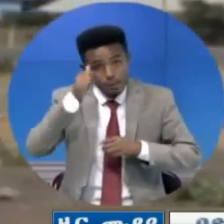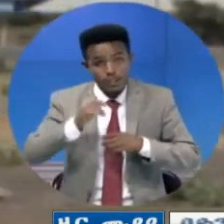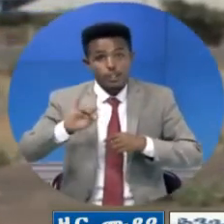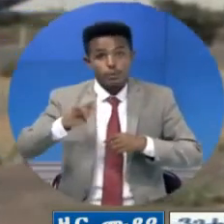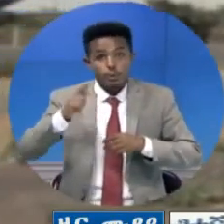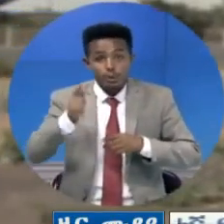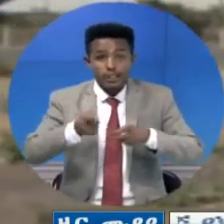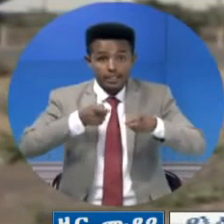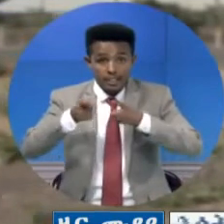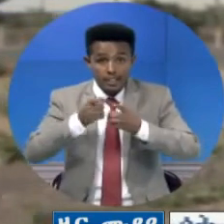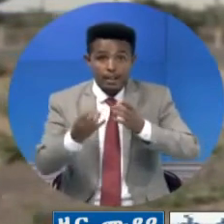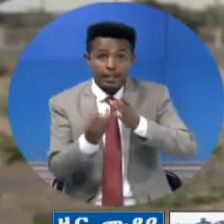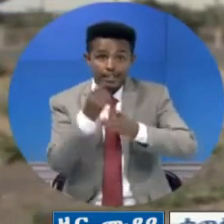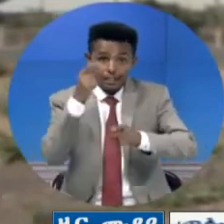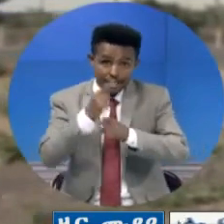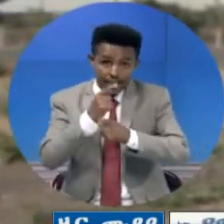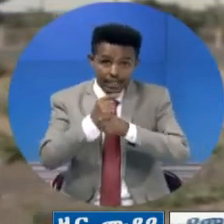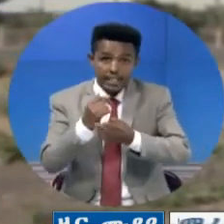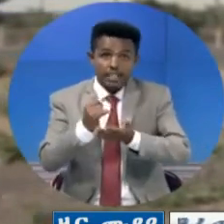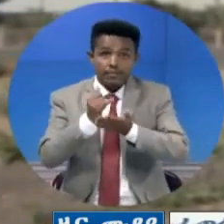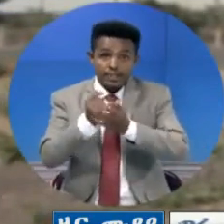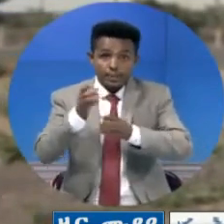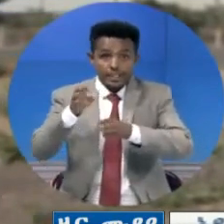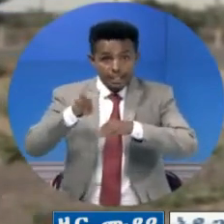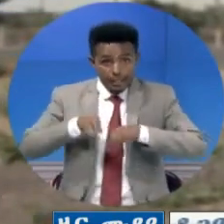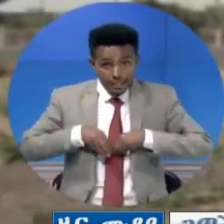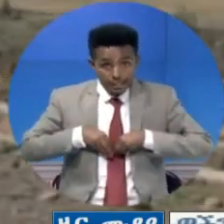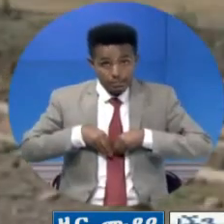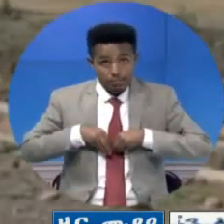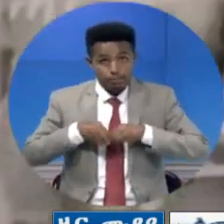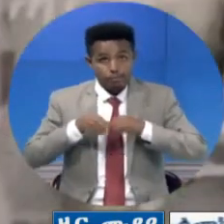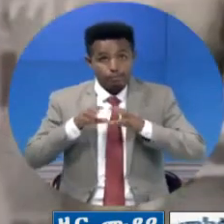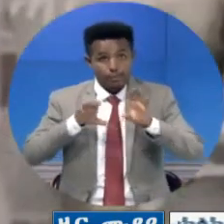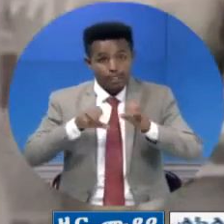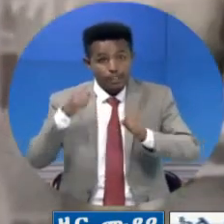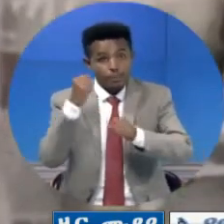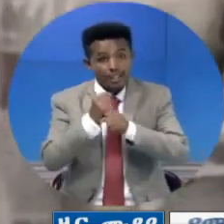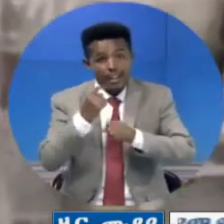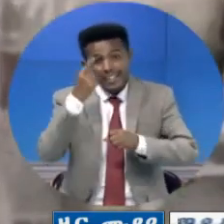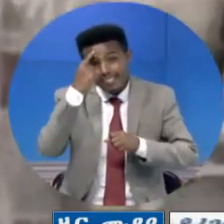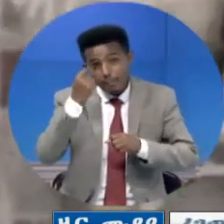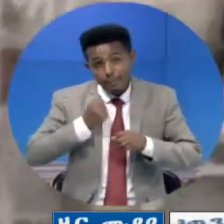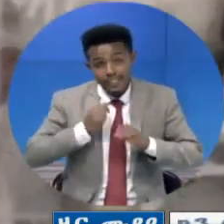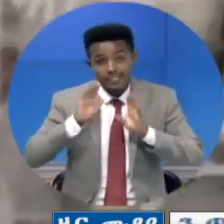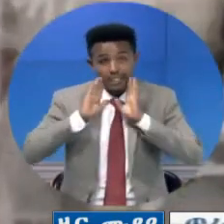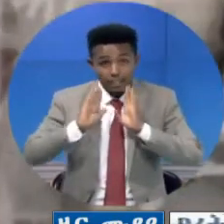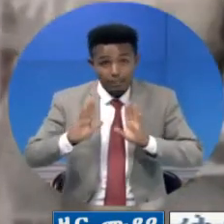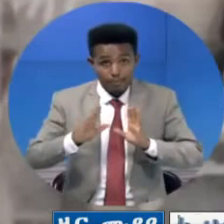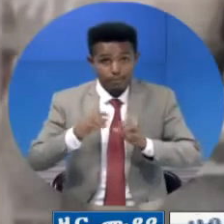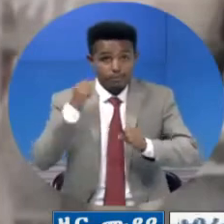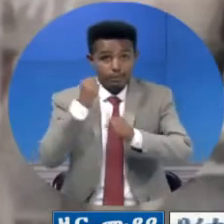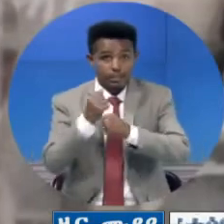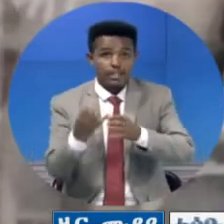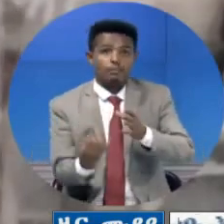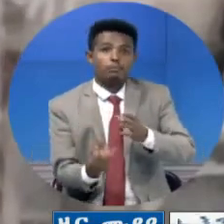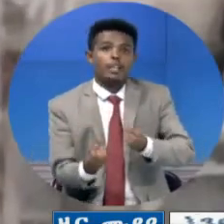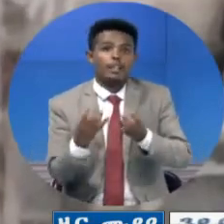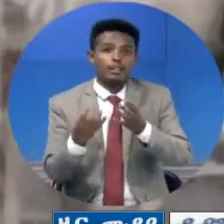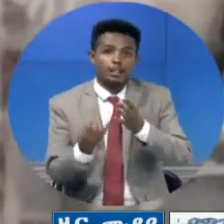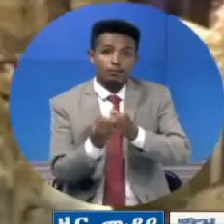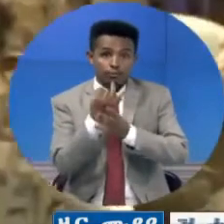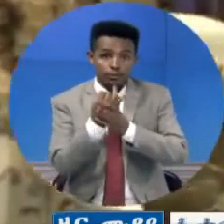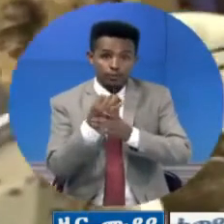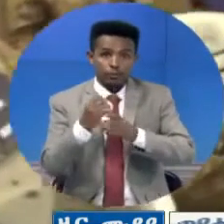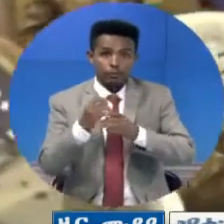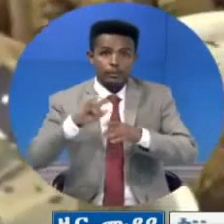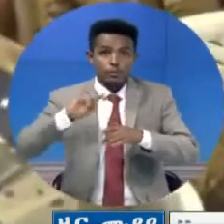ልማትን ለማረጋገጥና ኢንቨስትመንትን ለመሳብ በተሰራው ስራ እንዲሁም አስተማማኝ ሰላም በመኖሩ በርካታ አልሚዎች በዞኑ ለማልማት ጥያቄ